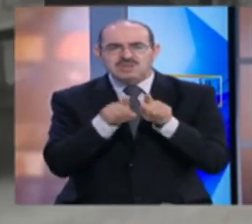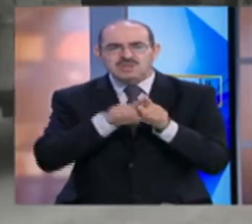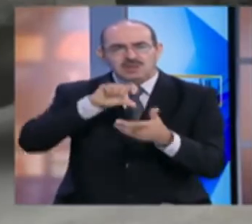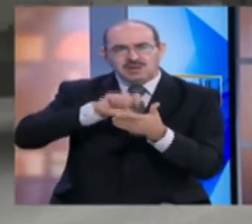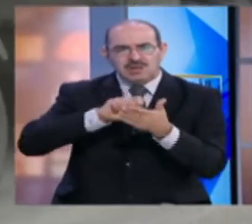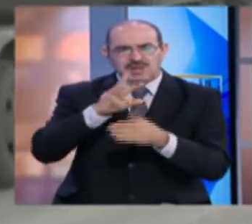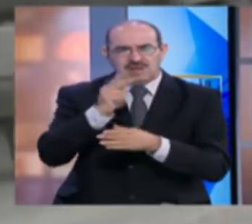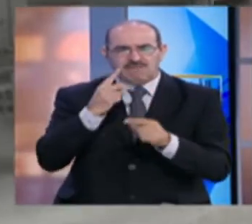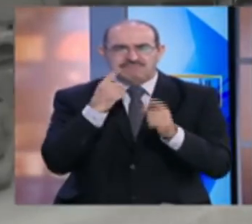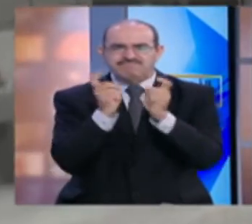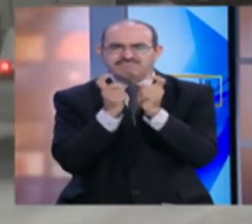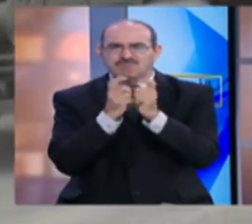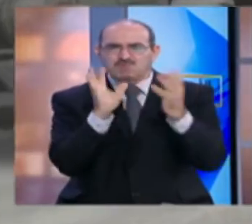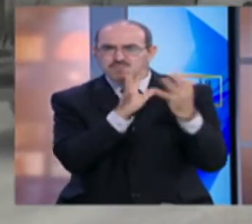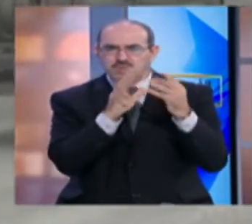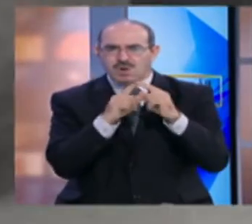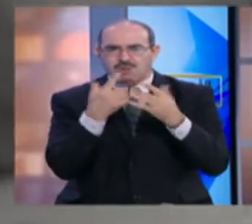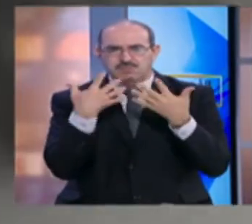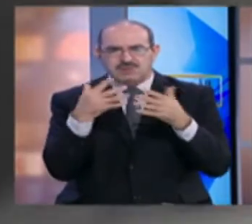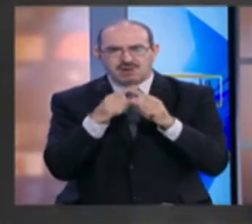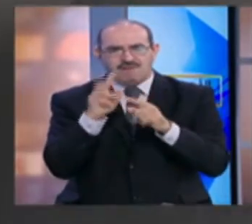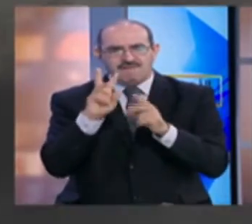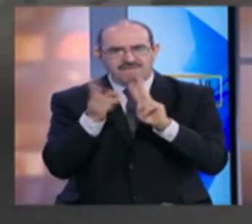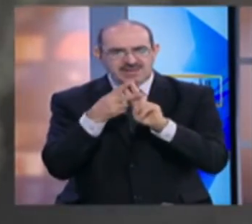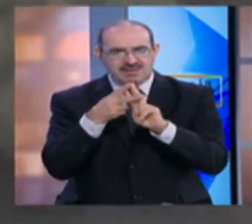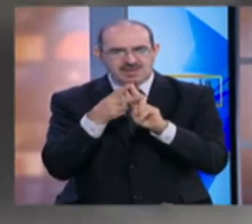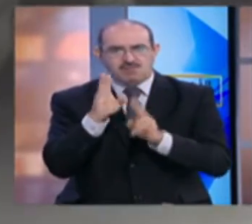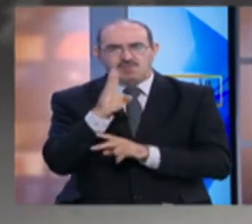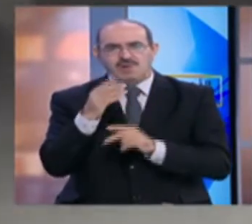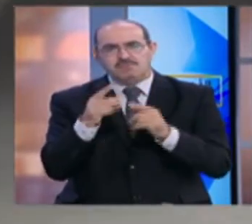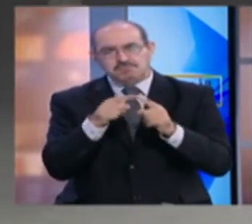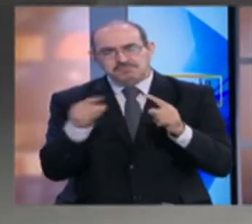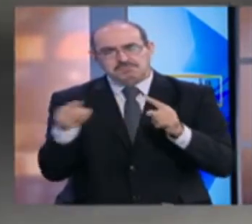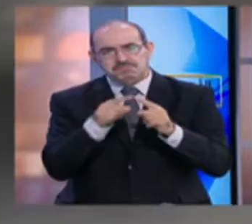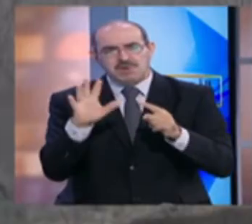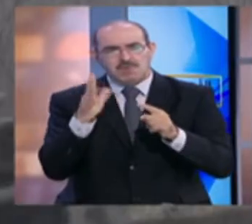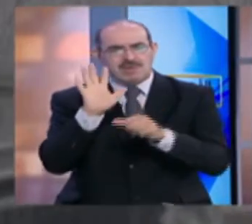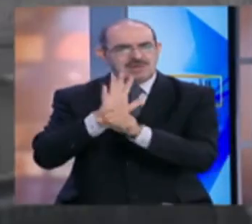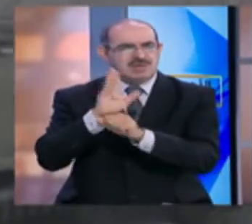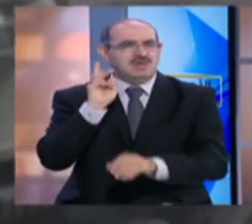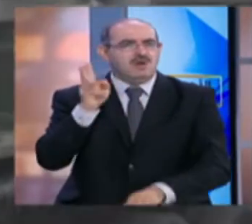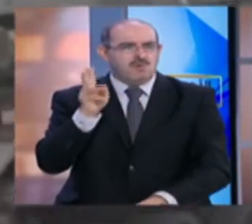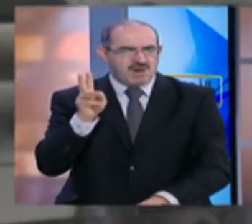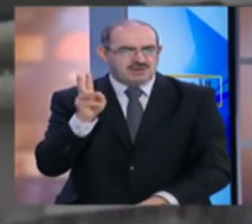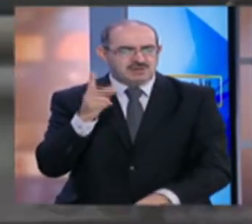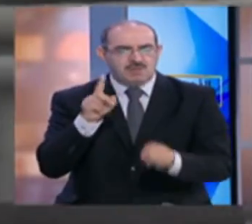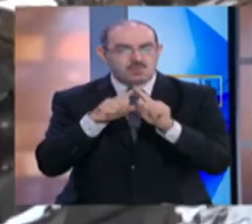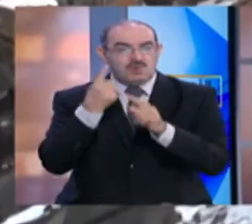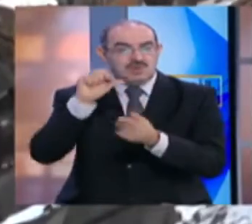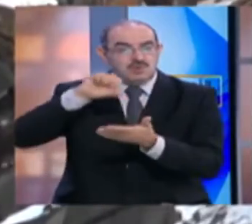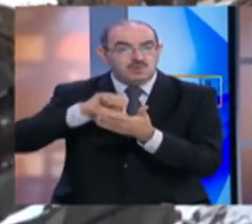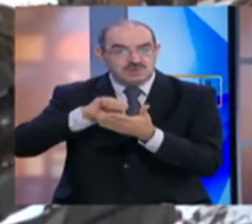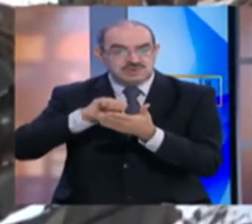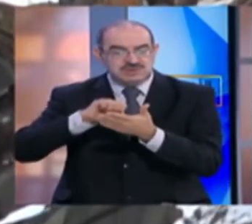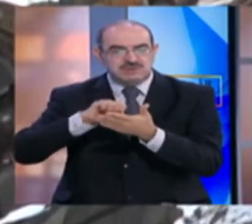طاحنة على أطرافها في مدينة زبروفاري التي لا تبعد سوى بنحو 15 كيلومترا فقط عن العاصمة،